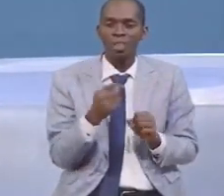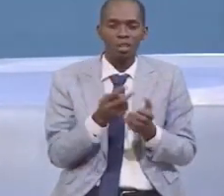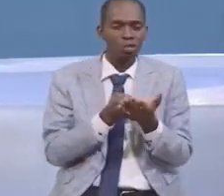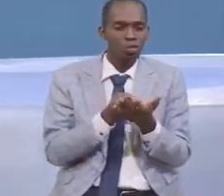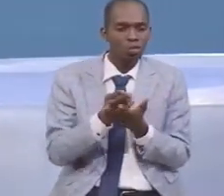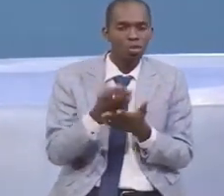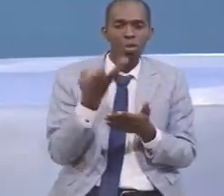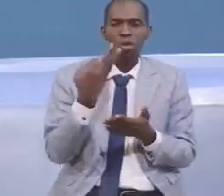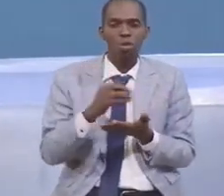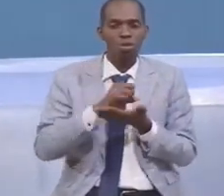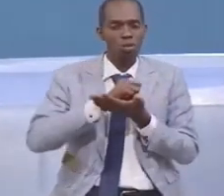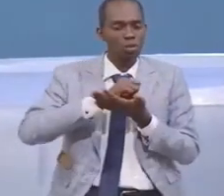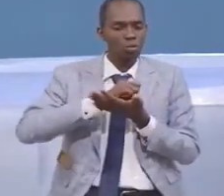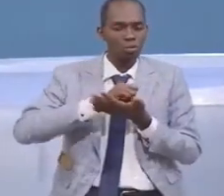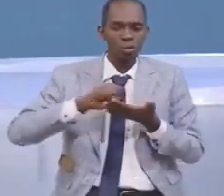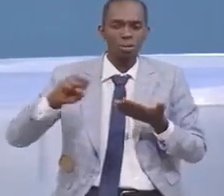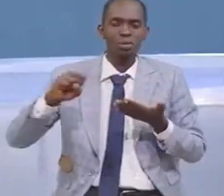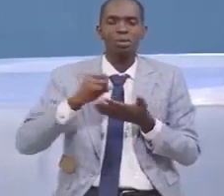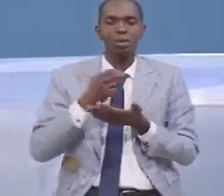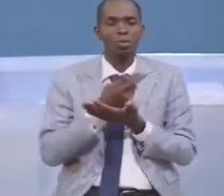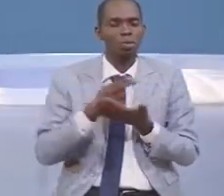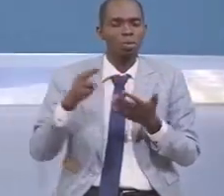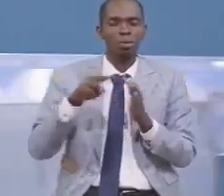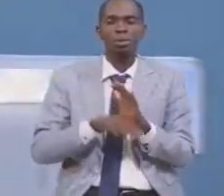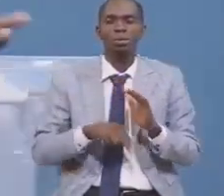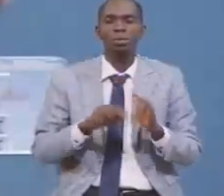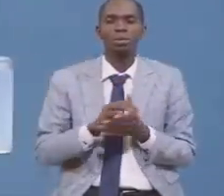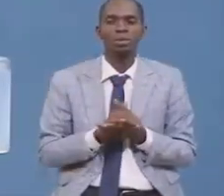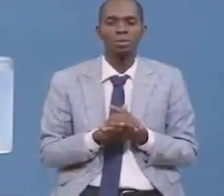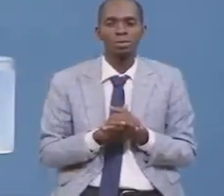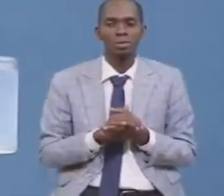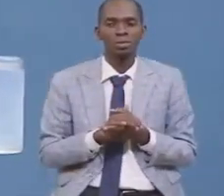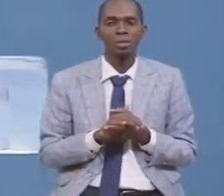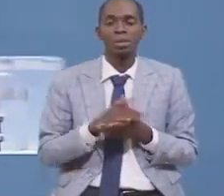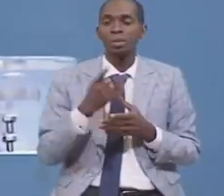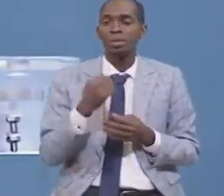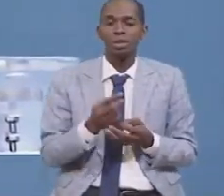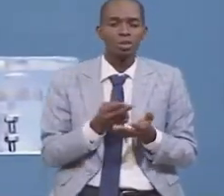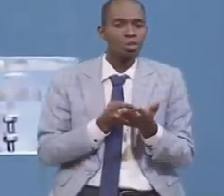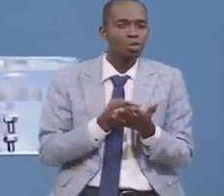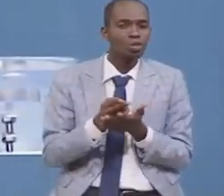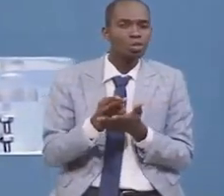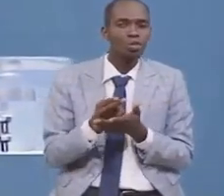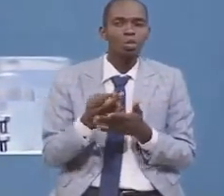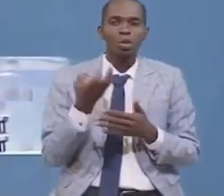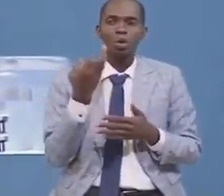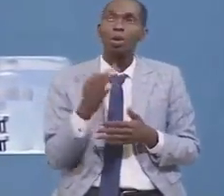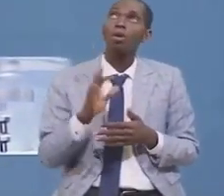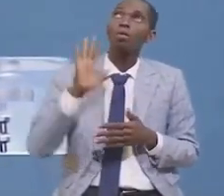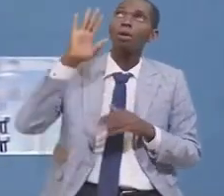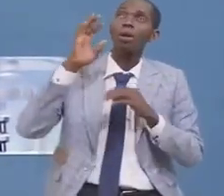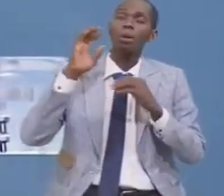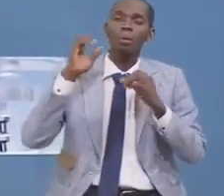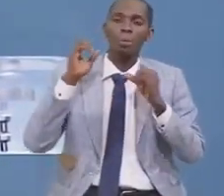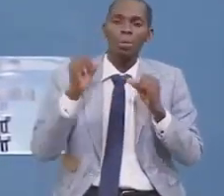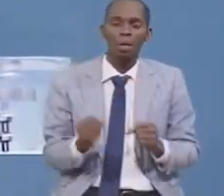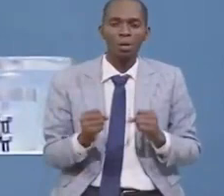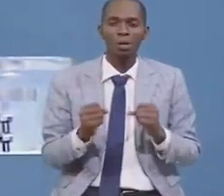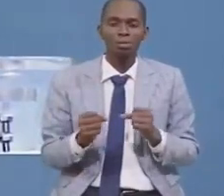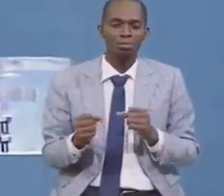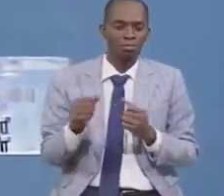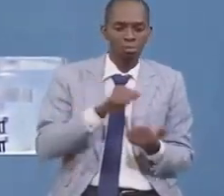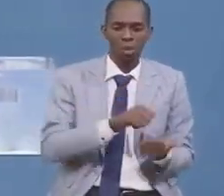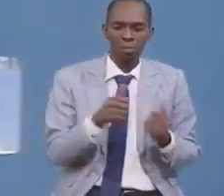of sanctification, holiness, కేవలం పరిశుద్ధత పవిత్రతకు సంబంధించిన సత్యం. The truth of power, baptism in your